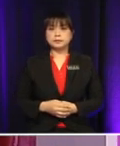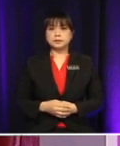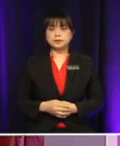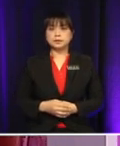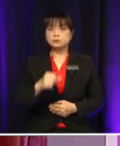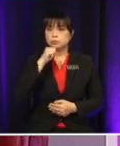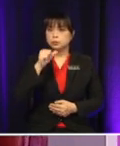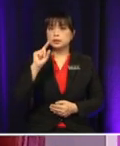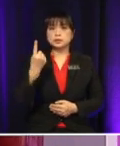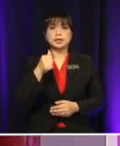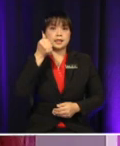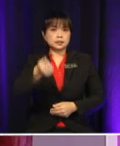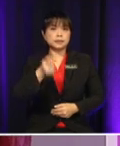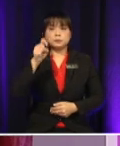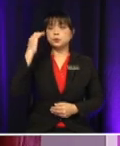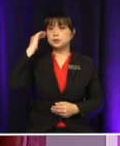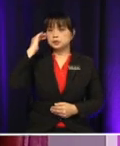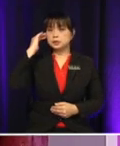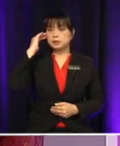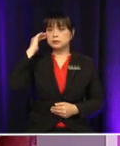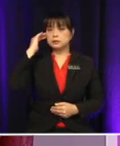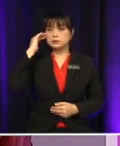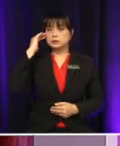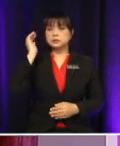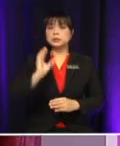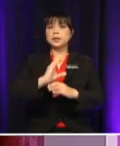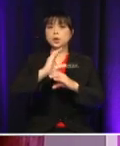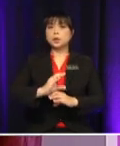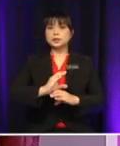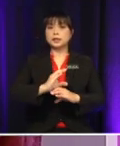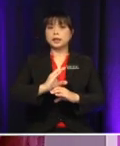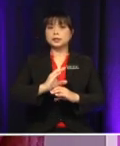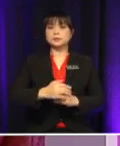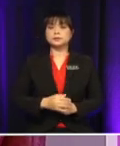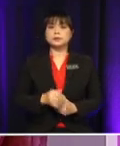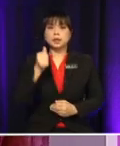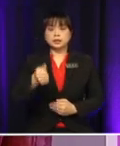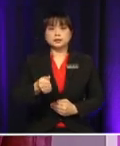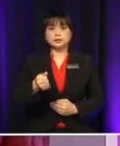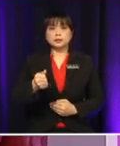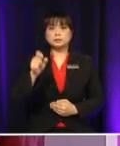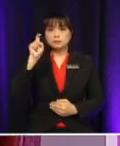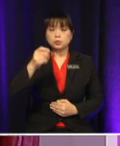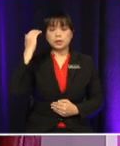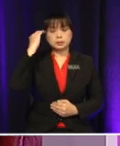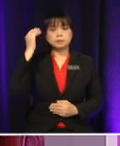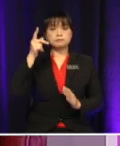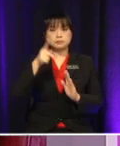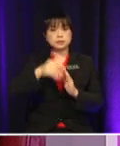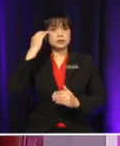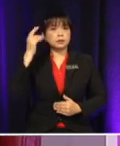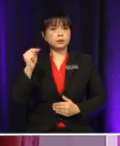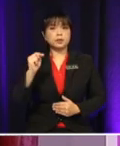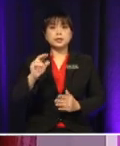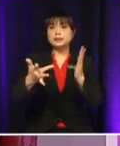bukan saja anda perlu tahu konten-konten Itu sangat penting ya kandungan bermaksud anda perlu ada pengetahuan tetapi teknik